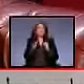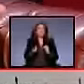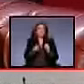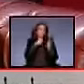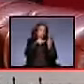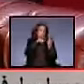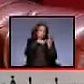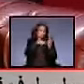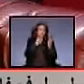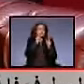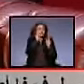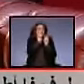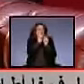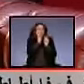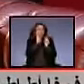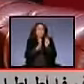اللي انت عايز تعالجها في الفيلم.